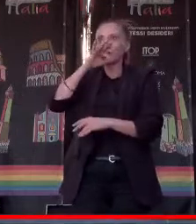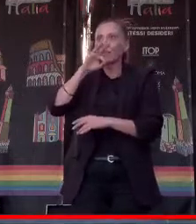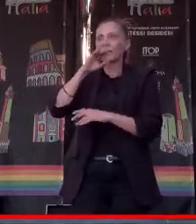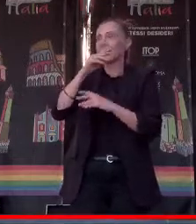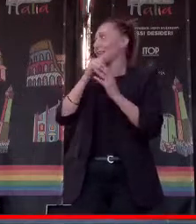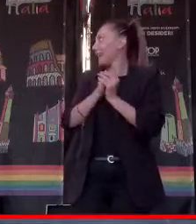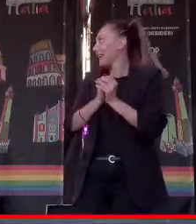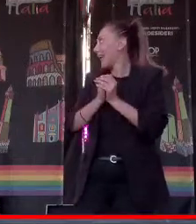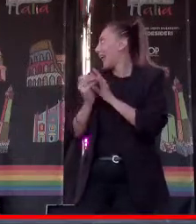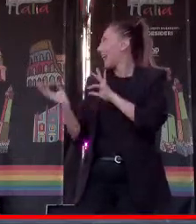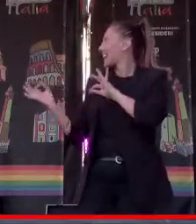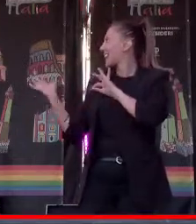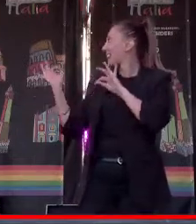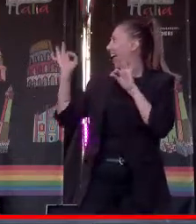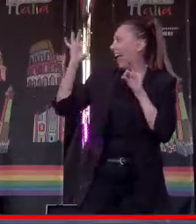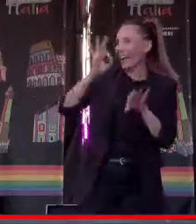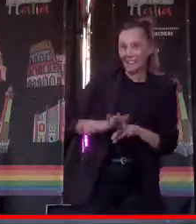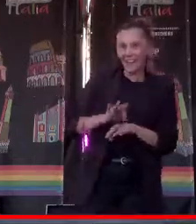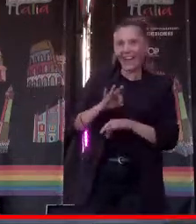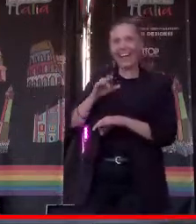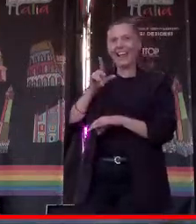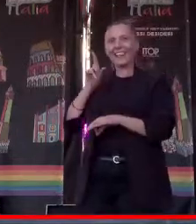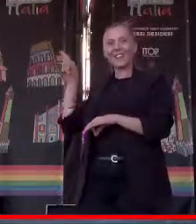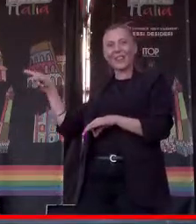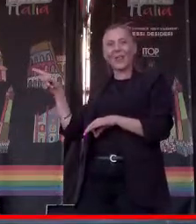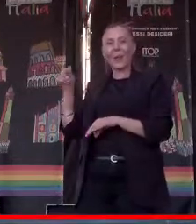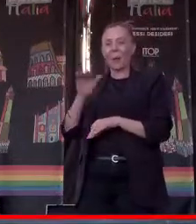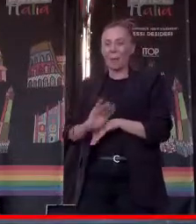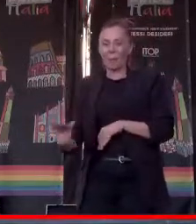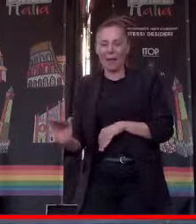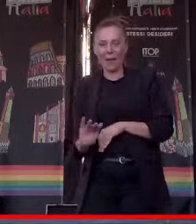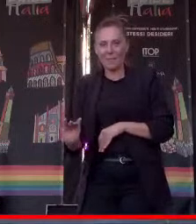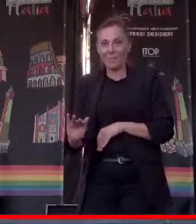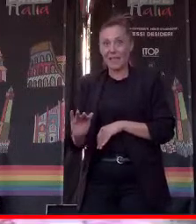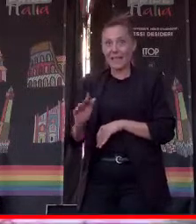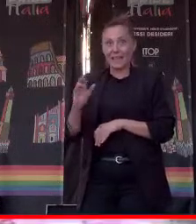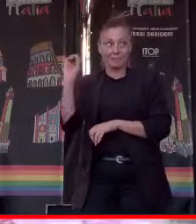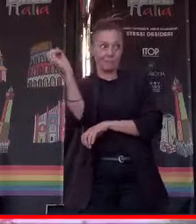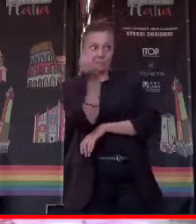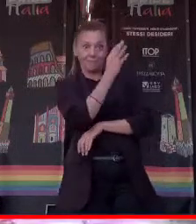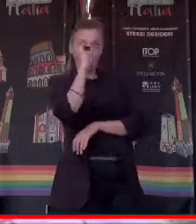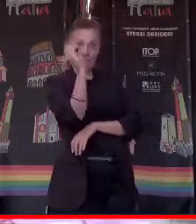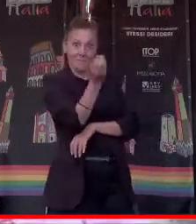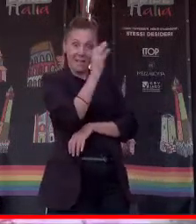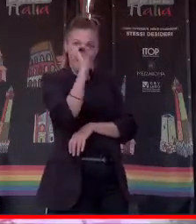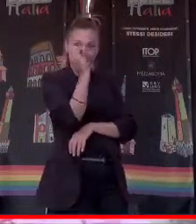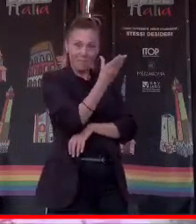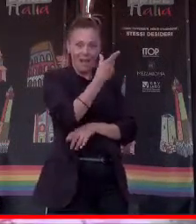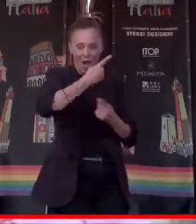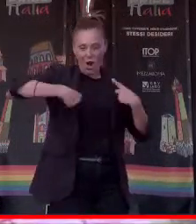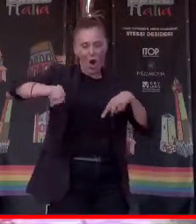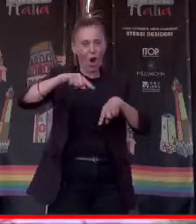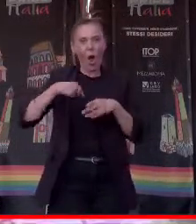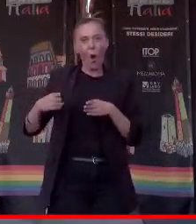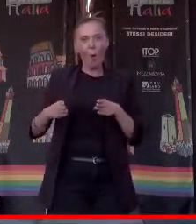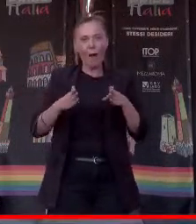dei teppisti, che pure lì non è che... Presidente, mentre scorrono le immagini appunto del percorso che abbiamo